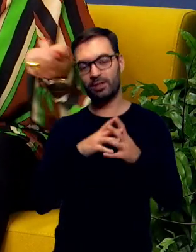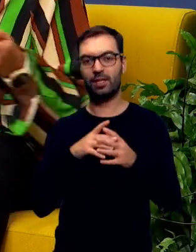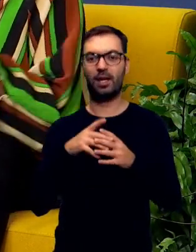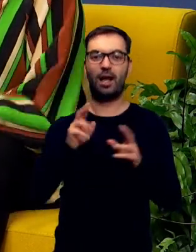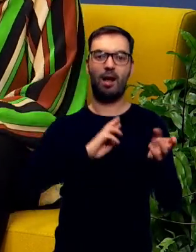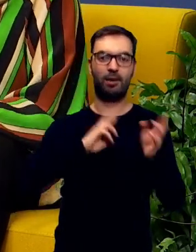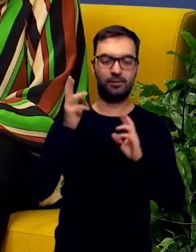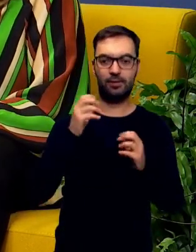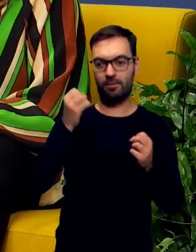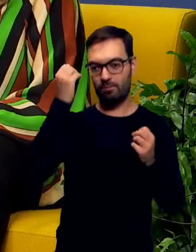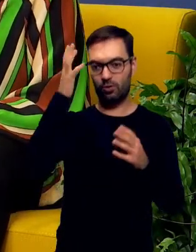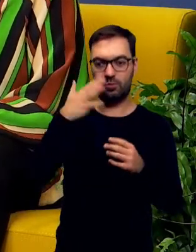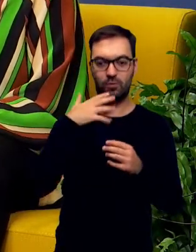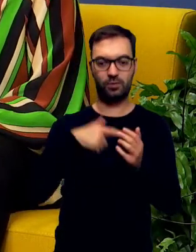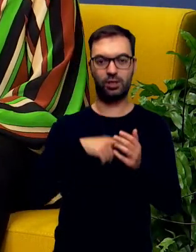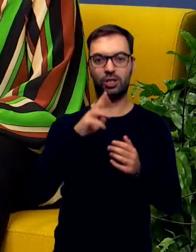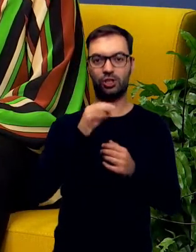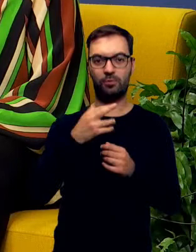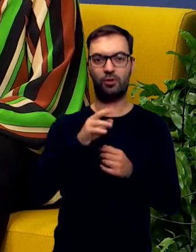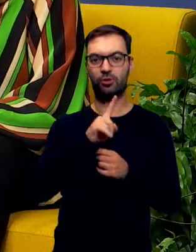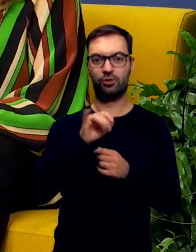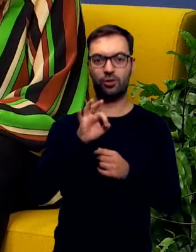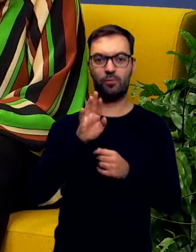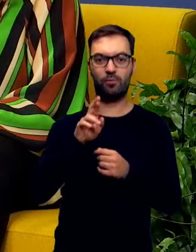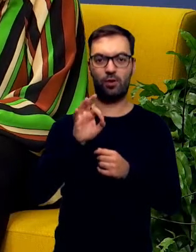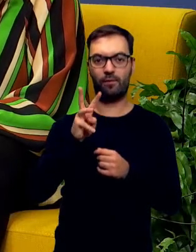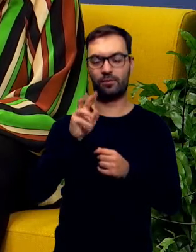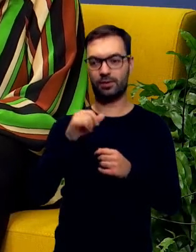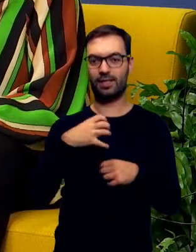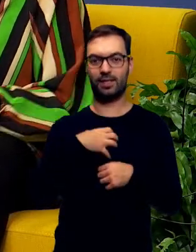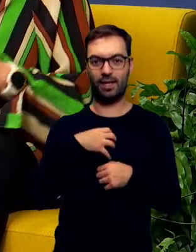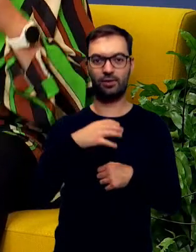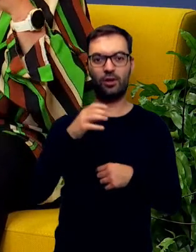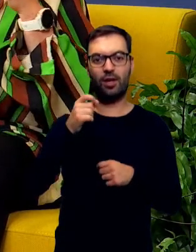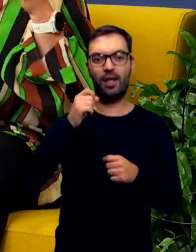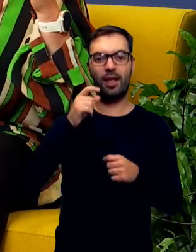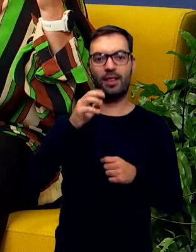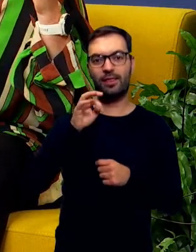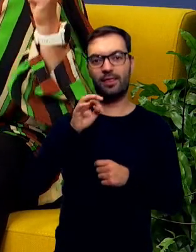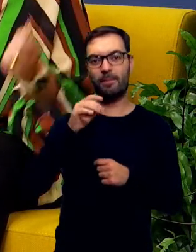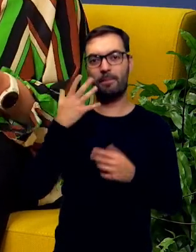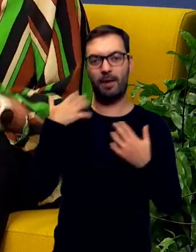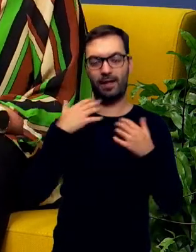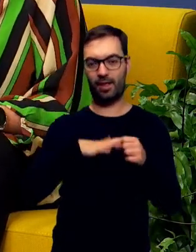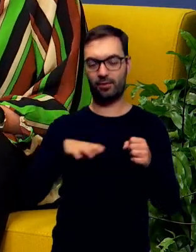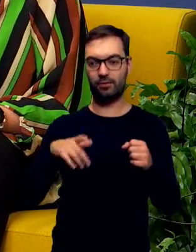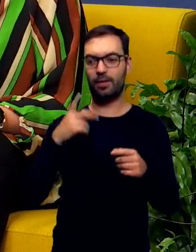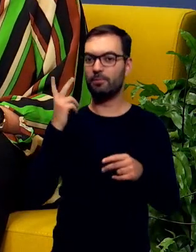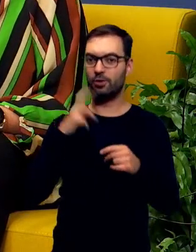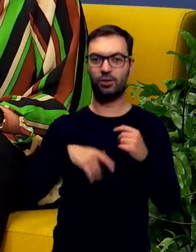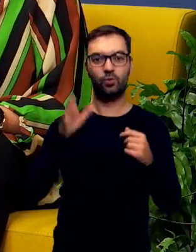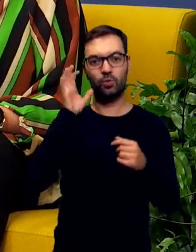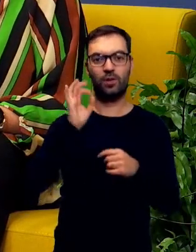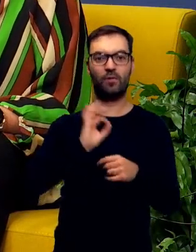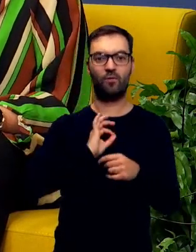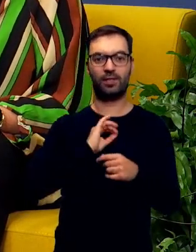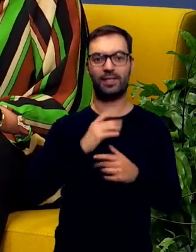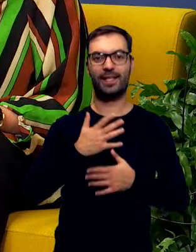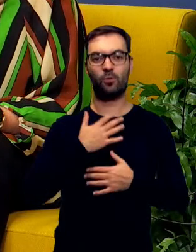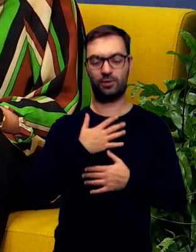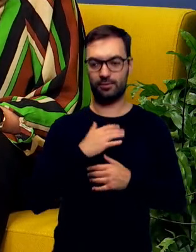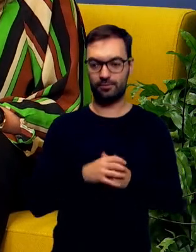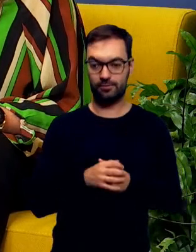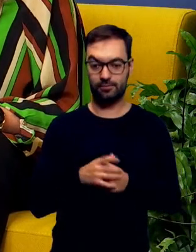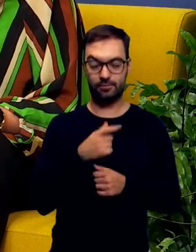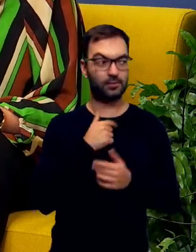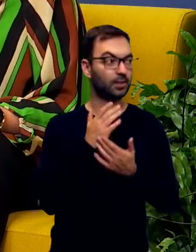też bardzo mądrze mówi Szymon Ziobrowski, dyrektor Tatrzyńskiego Parku Narodowego, że w ogóle przestaliśmy słuchać własnej intuicji. My